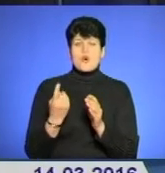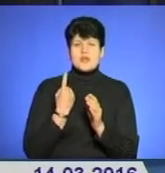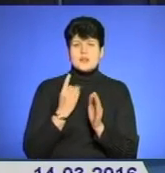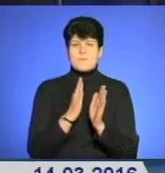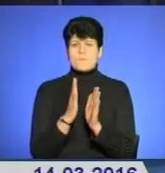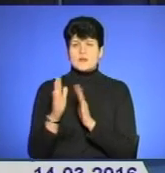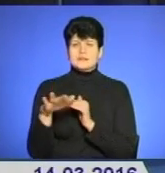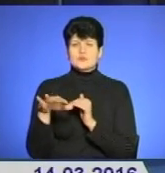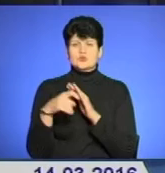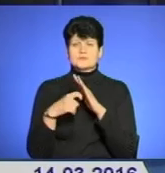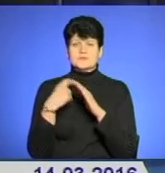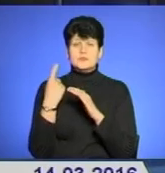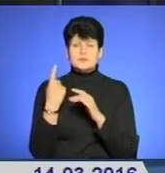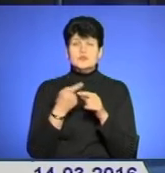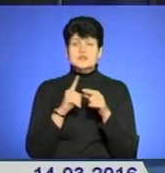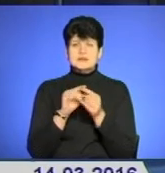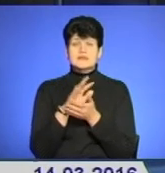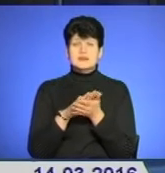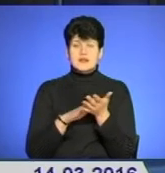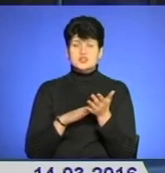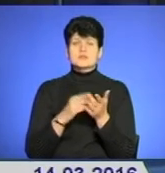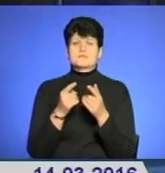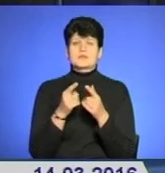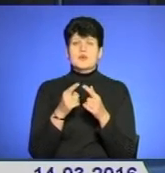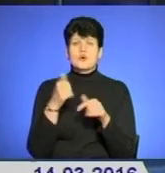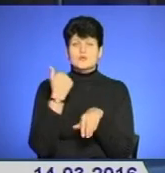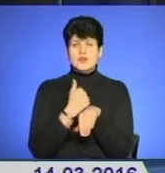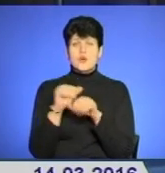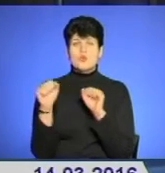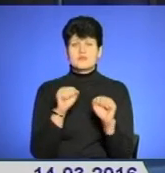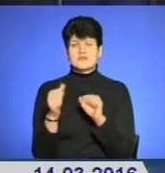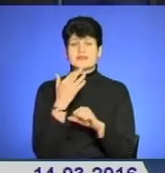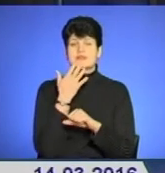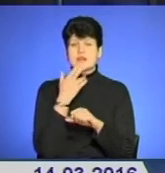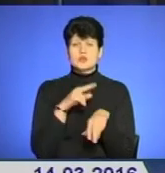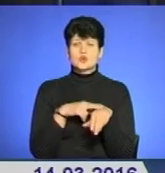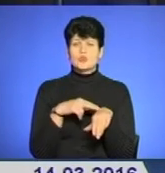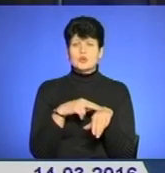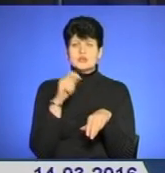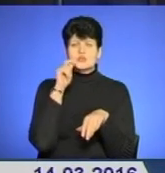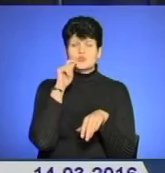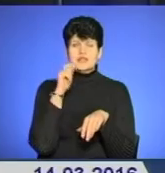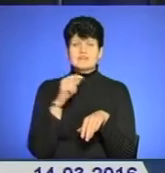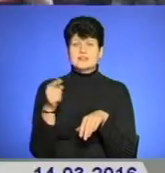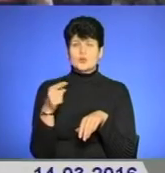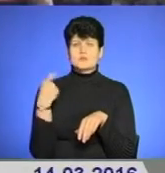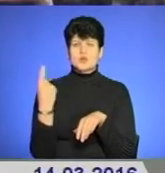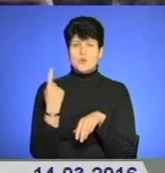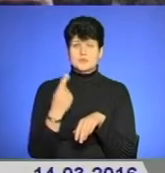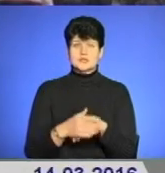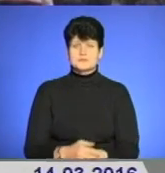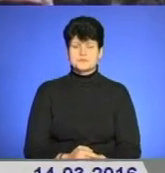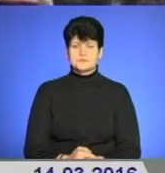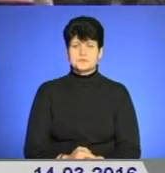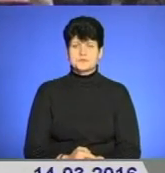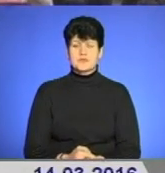Донеччини. Детальніше про це у сюжеті сектора комунікації Головного управління Національної поліції України в Тернопільській області.